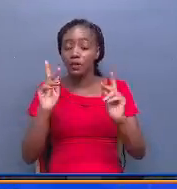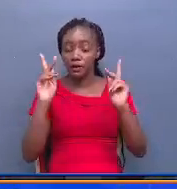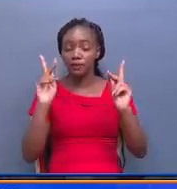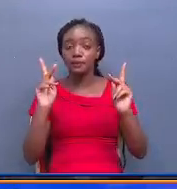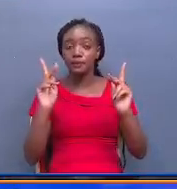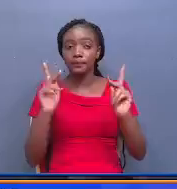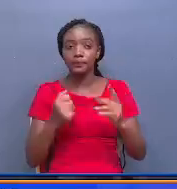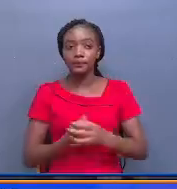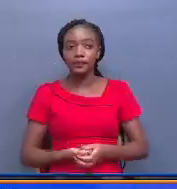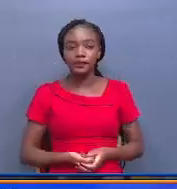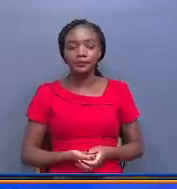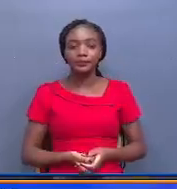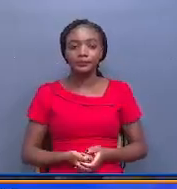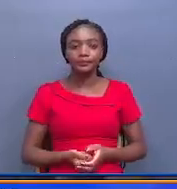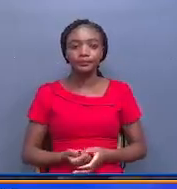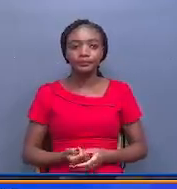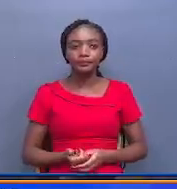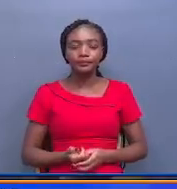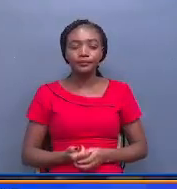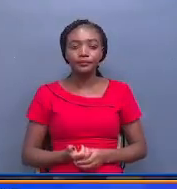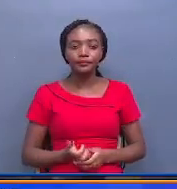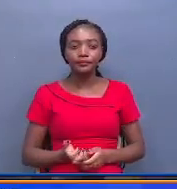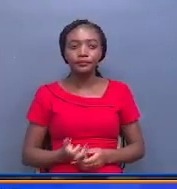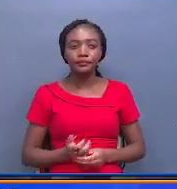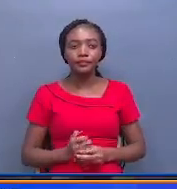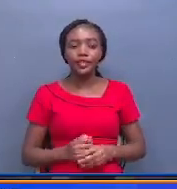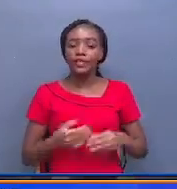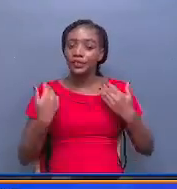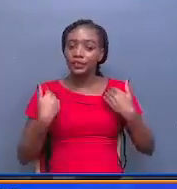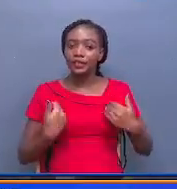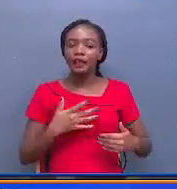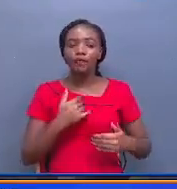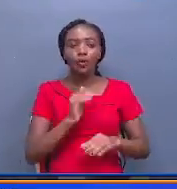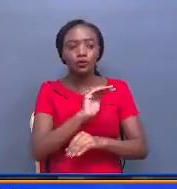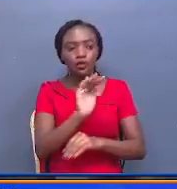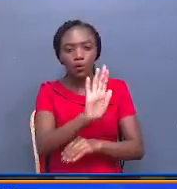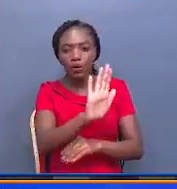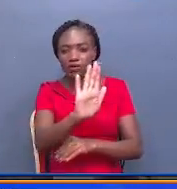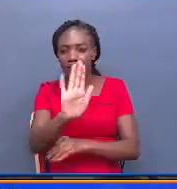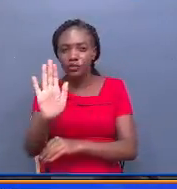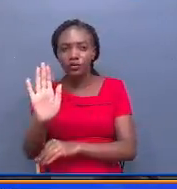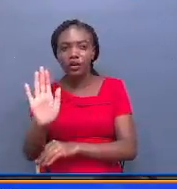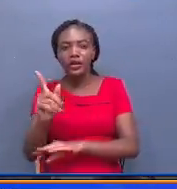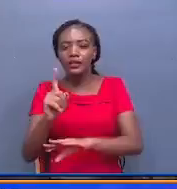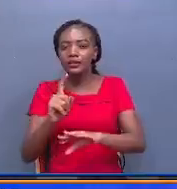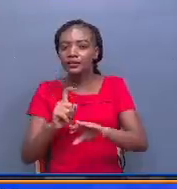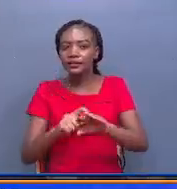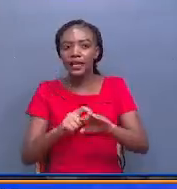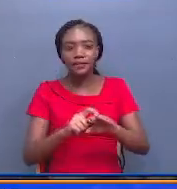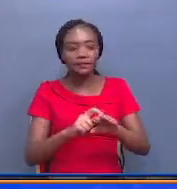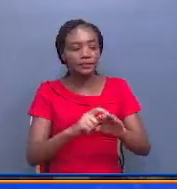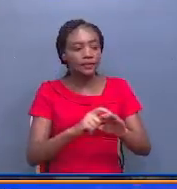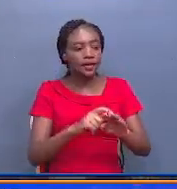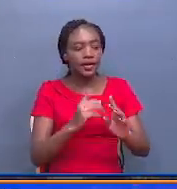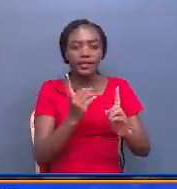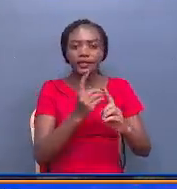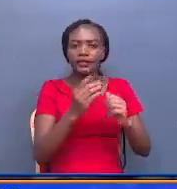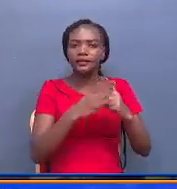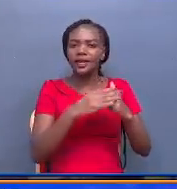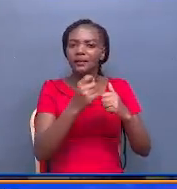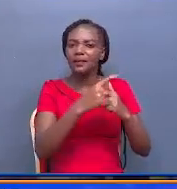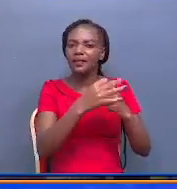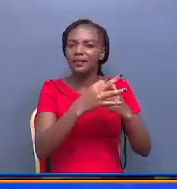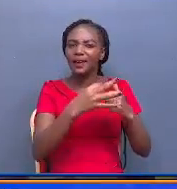Tutamumalizia hatumumalizia. Mimi nawaomba tukimalizana na yeye tarehe 9 mwezi wa